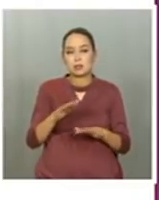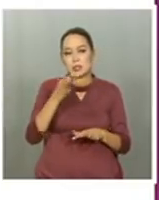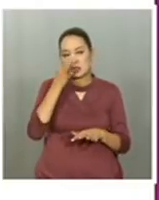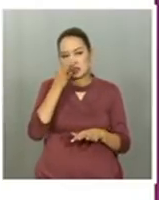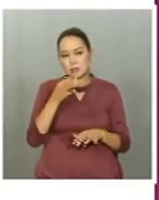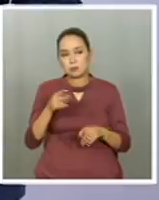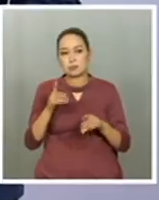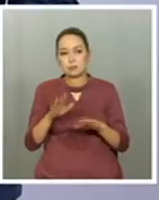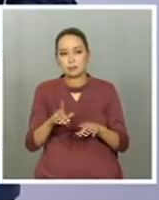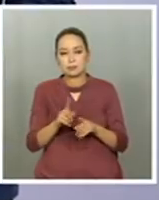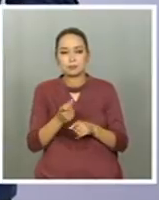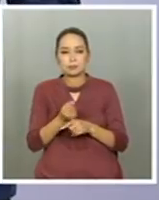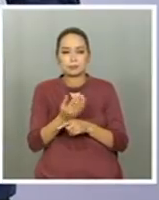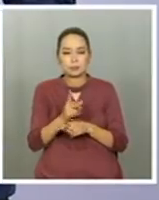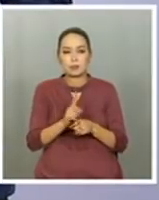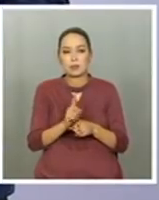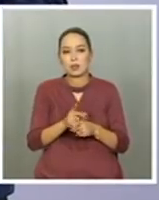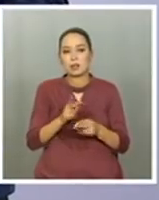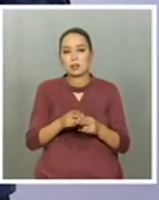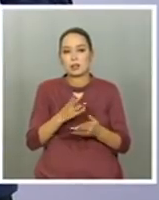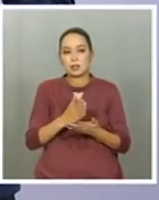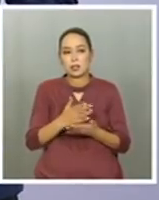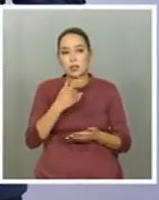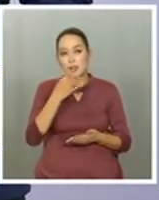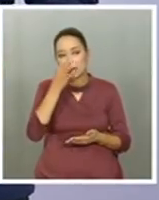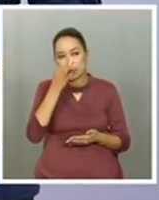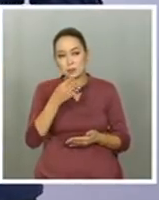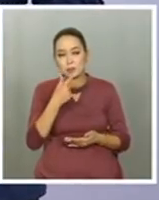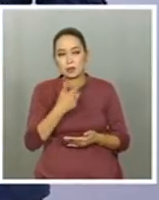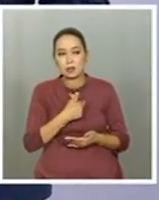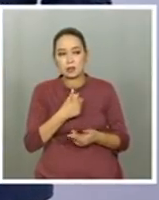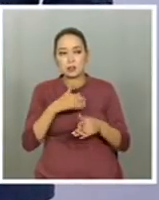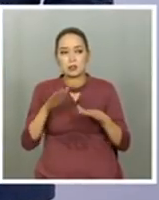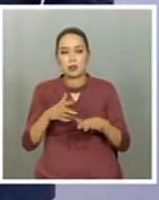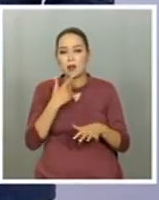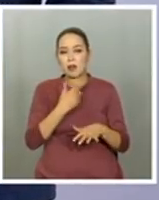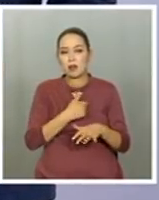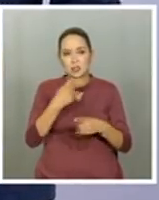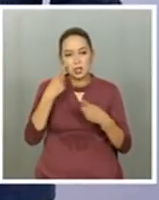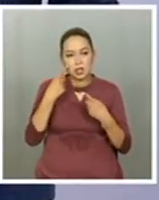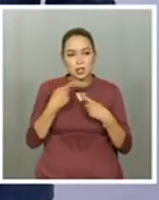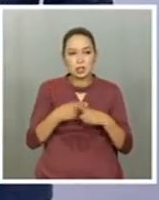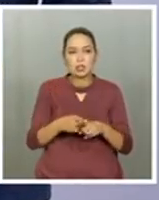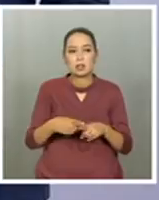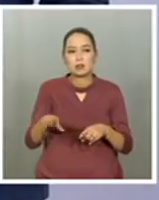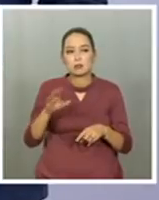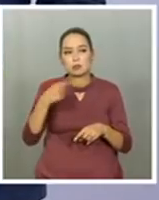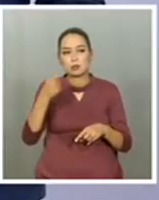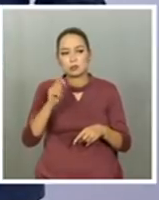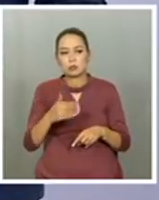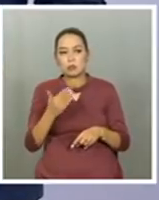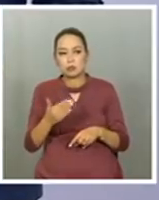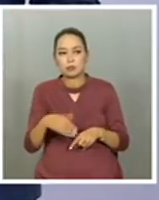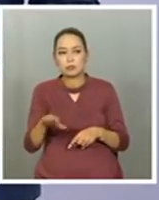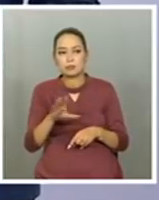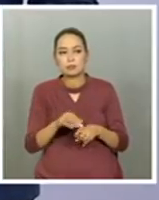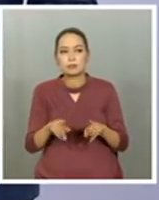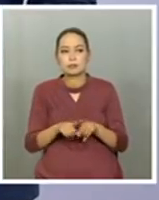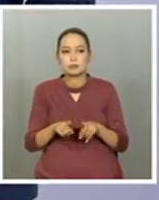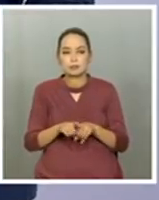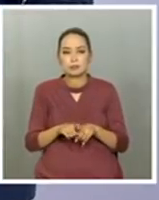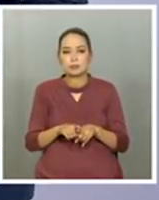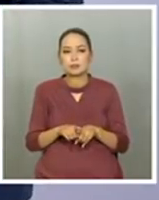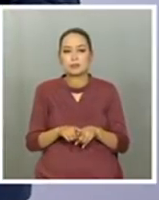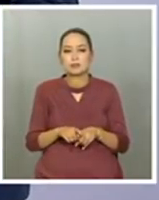кедергілерін келтірген еді. Неміс әскерлеріндегі әскери техникалардың мықты болуы соғыс тактикасына белгілі бір жағдайда